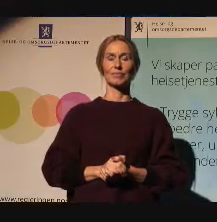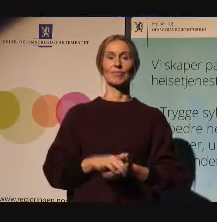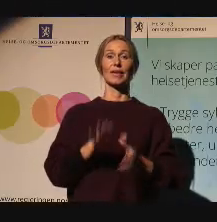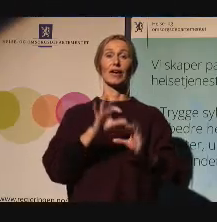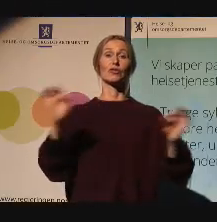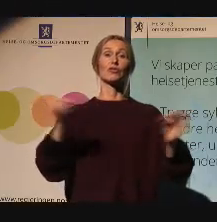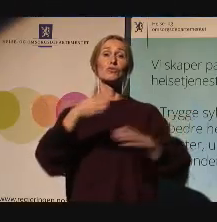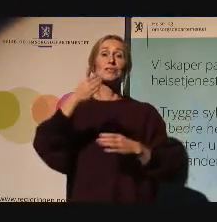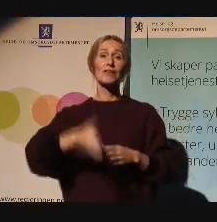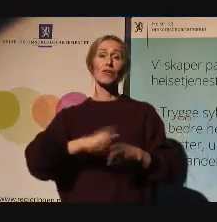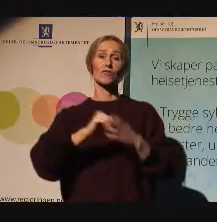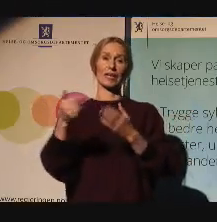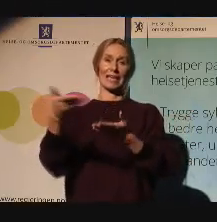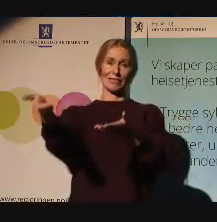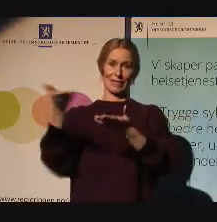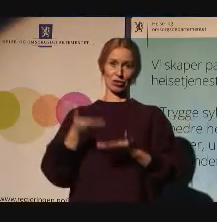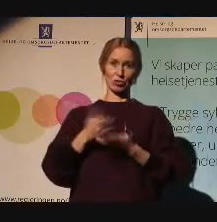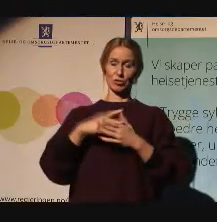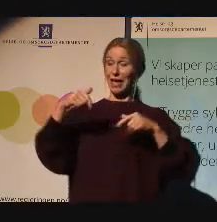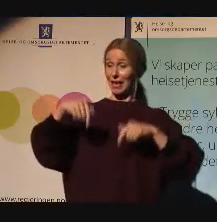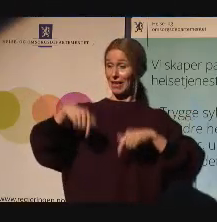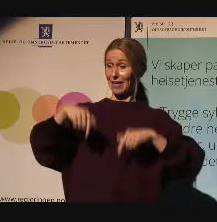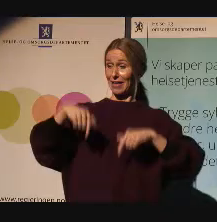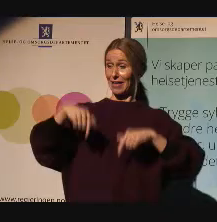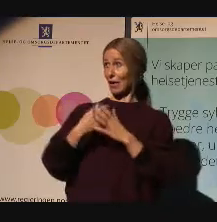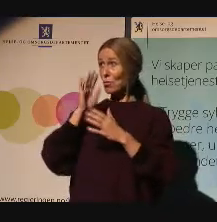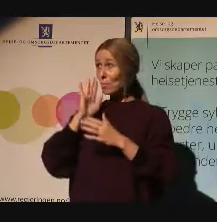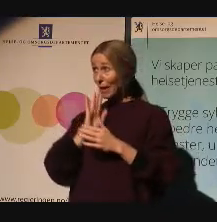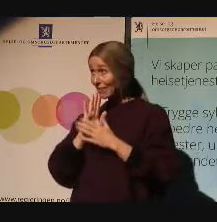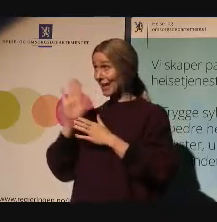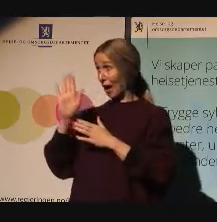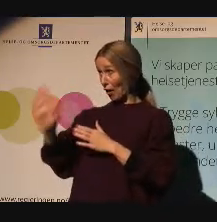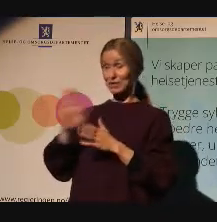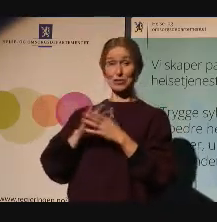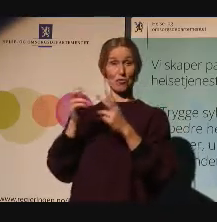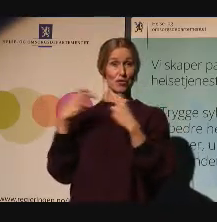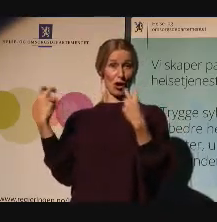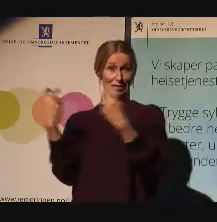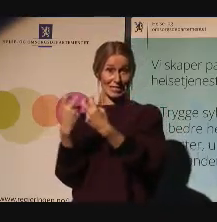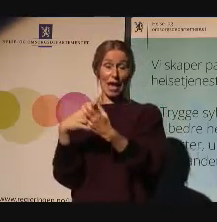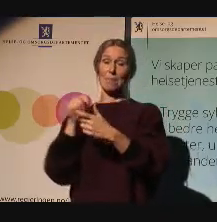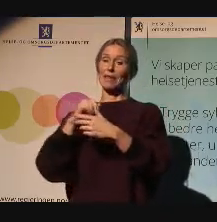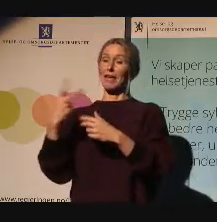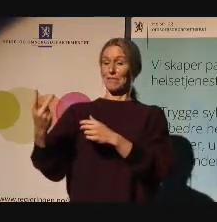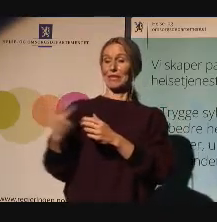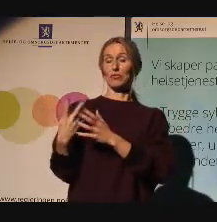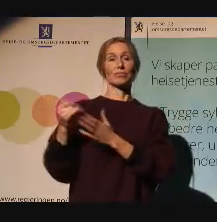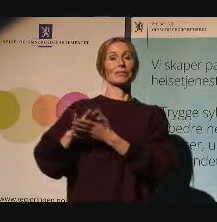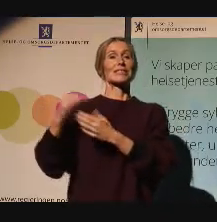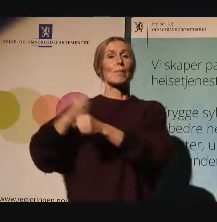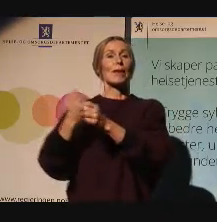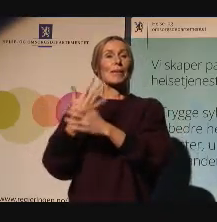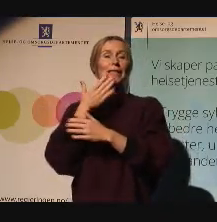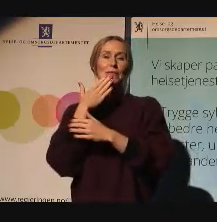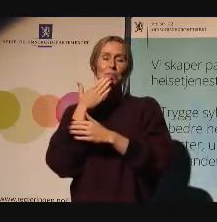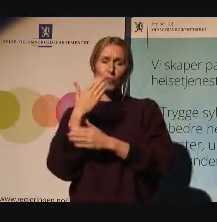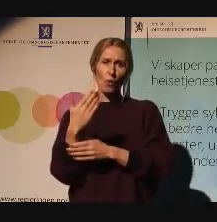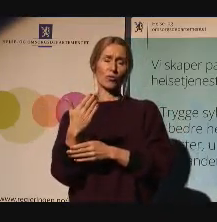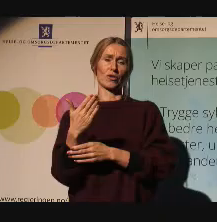Tusen takk for invitasjonen. Dette jo Bent sin konferanse. Men Bent og meg med samarbeider veldig godt, så